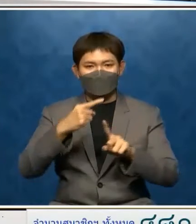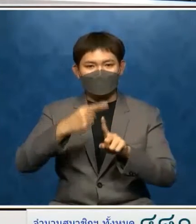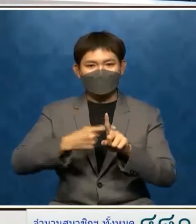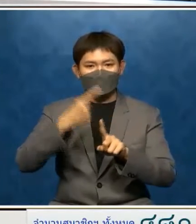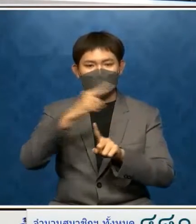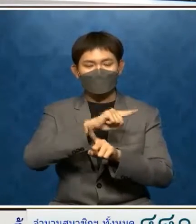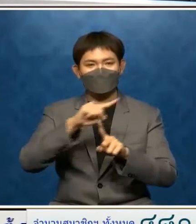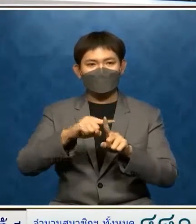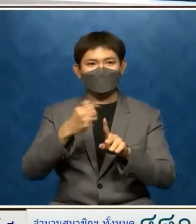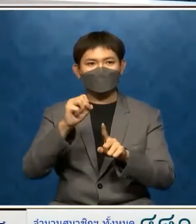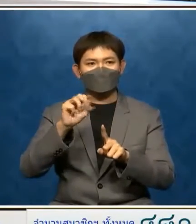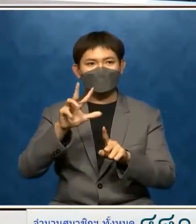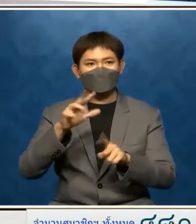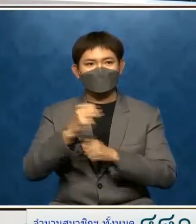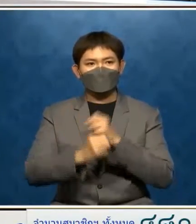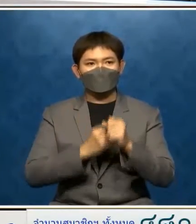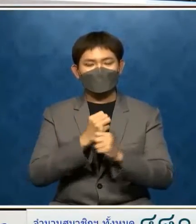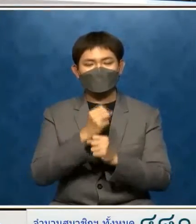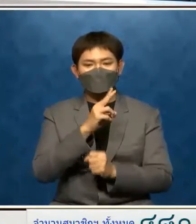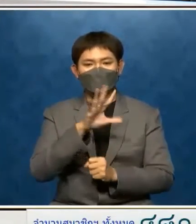มกราคม 2,501